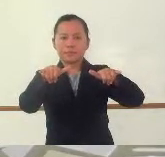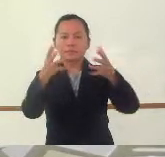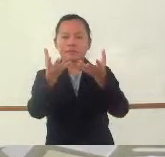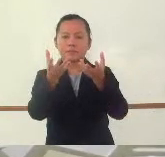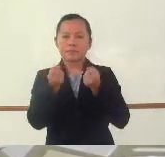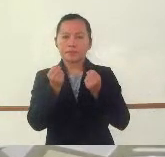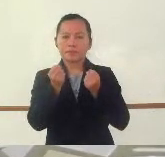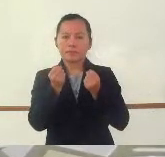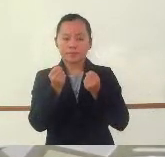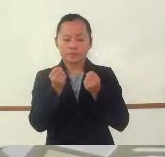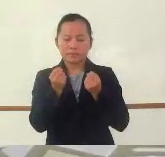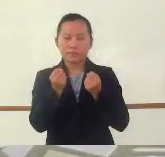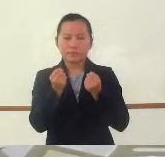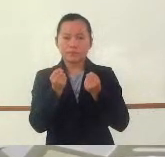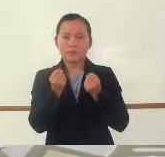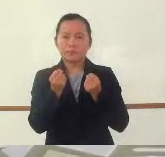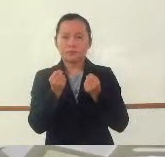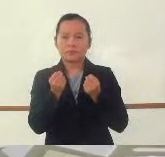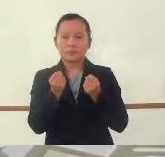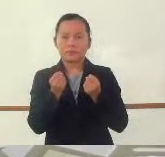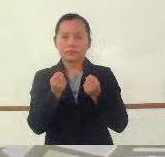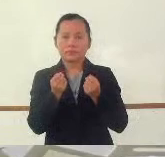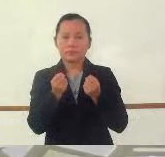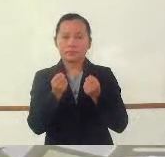membuka kita punya